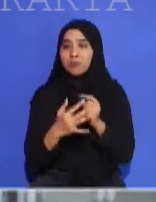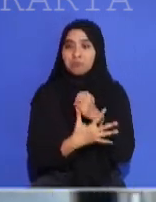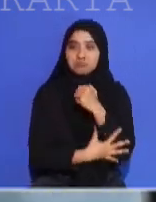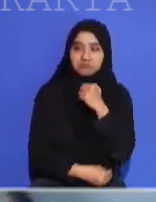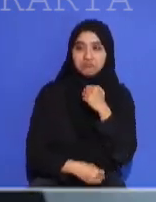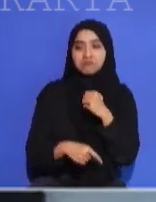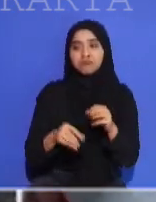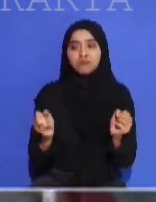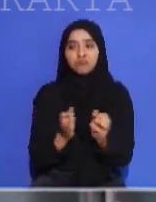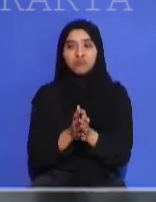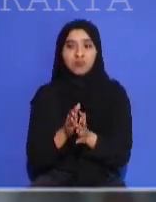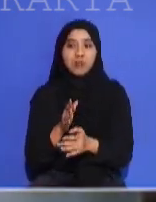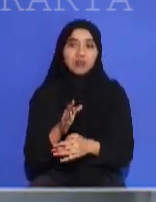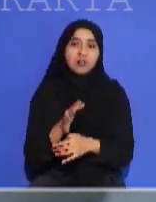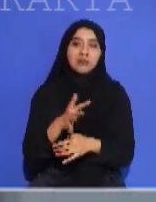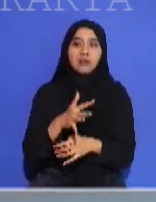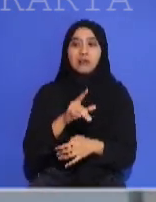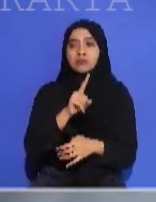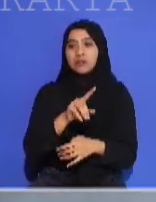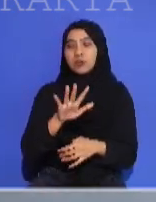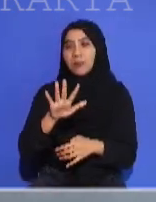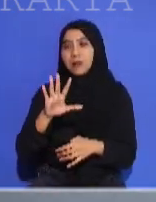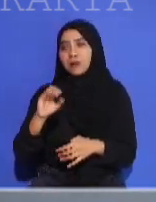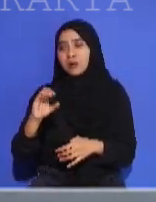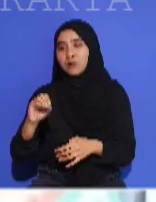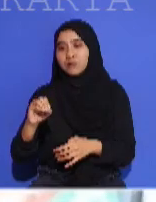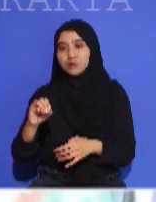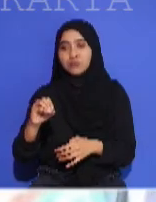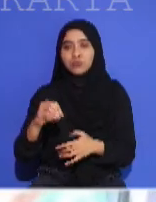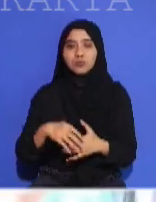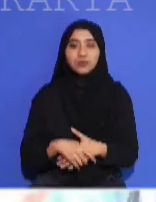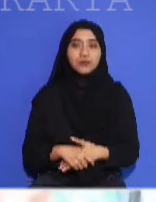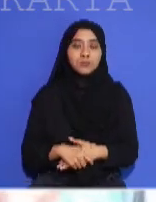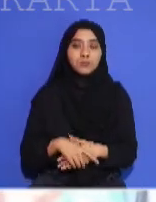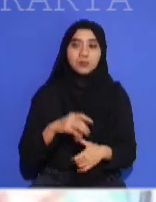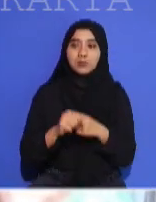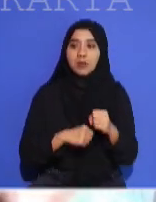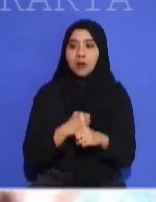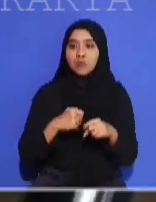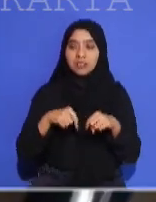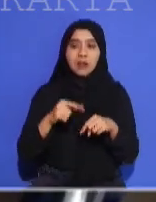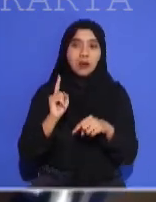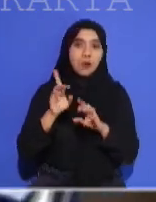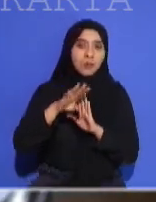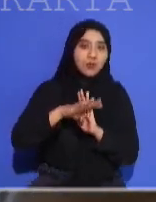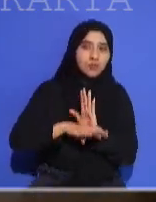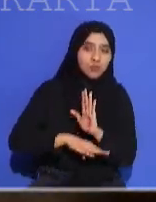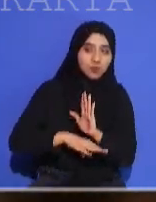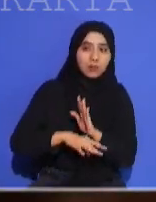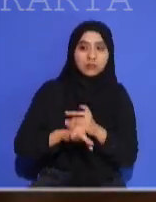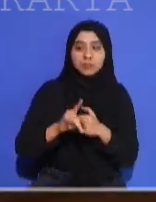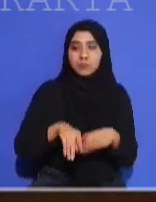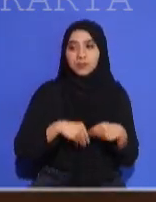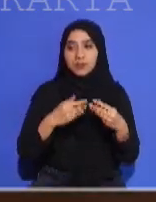mencapai 1.500-an dan tahun ini ada tren penurunan. Berbagai upaya terus dilakukan pemerintah kelurahan, salah satunya memberikan pelatihan